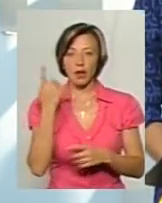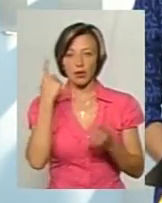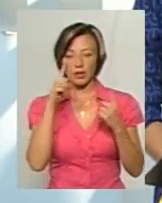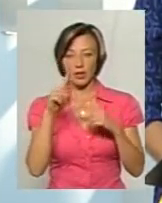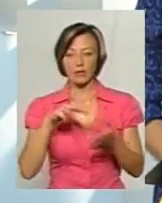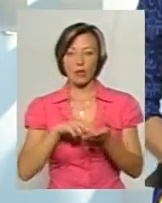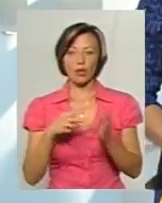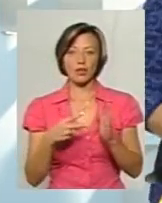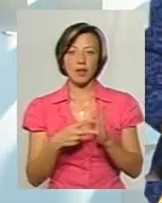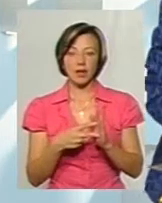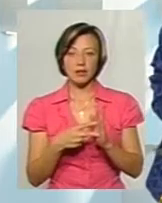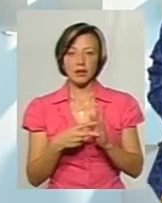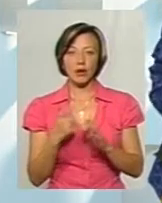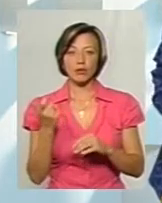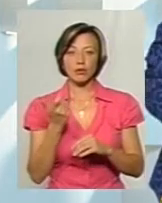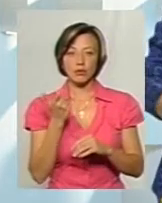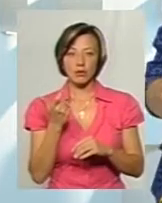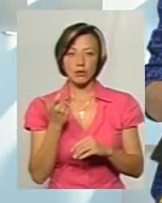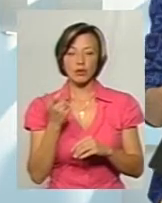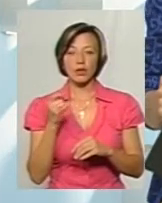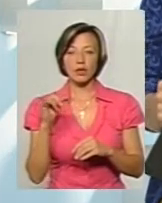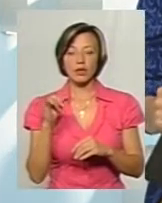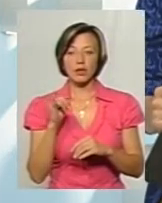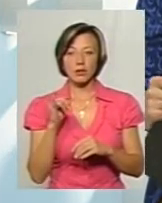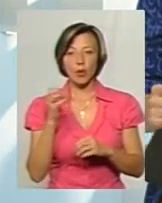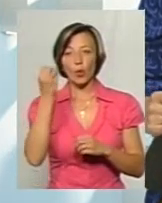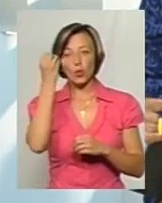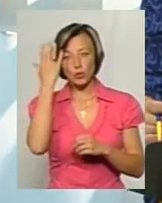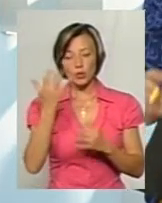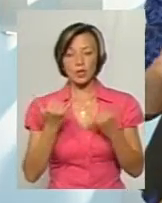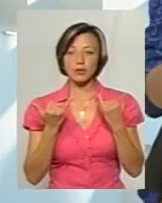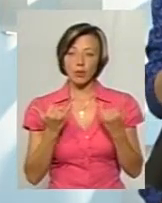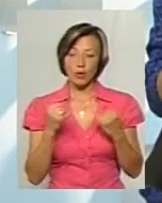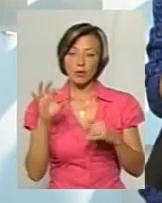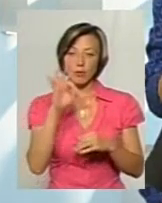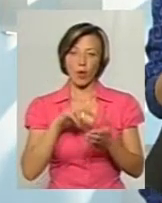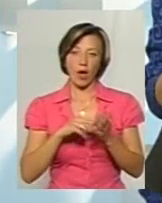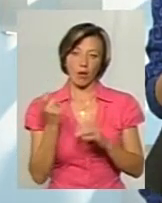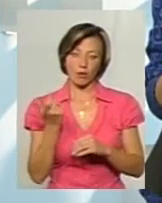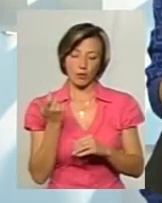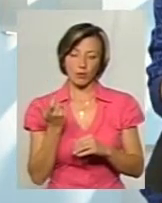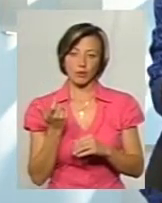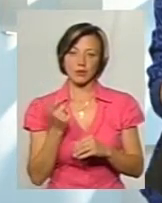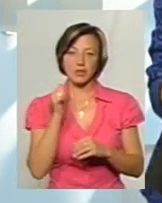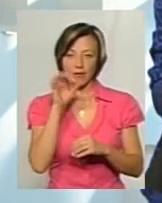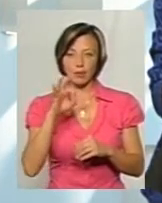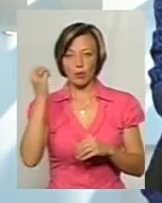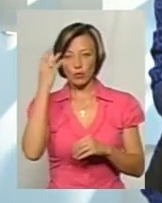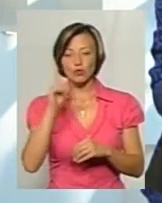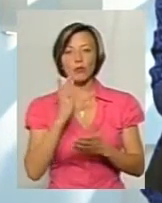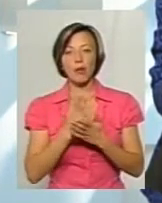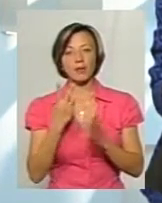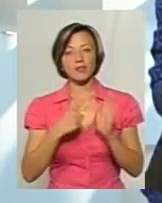в контексті економіки та, власне, в контексті культури. Сьогодні говорили в контексті економіки. Що маємо